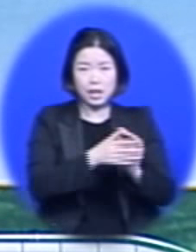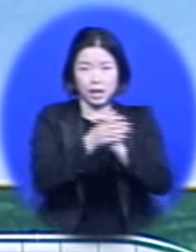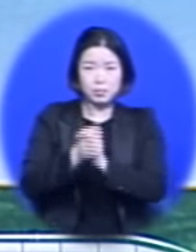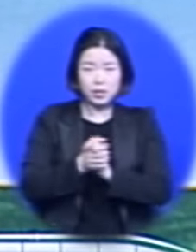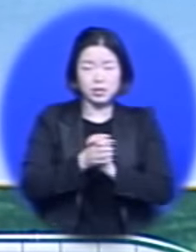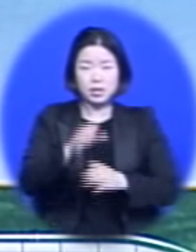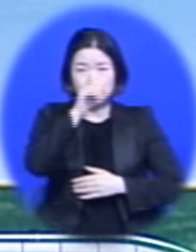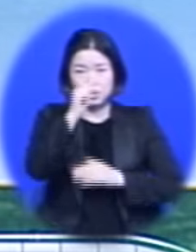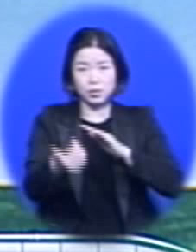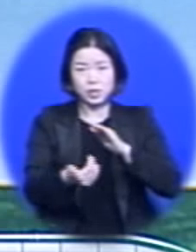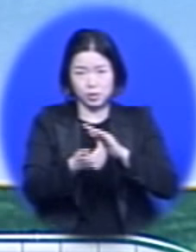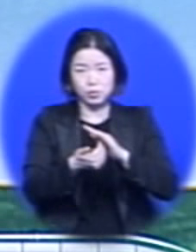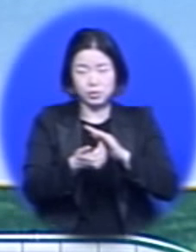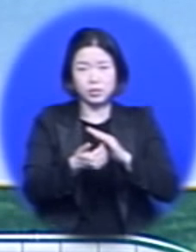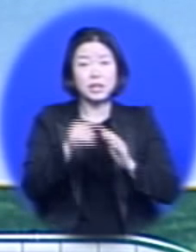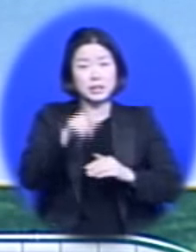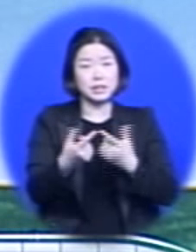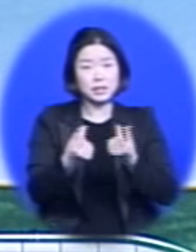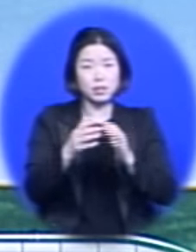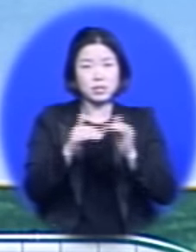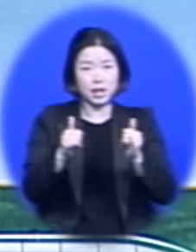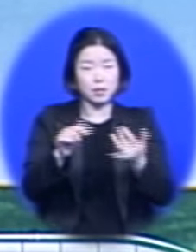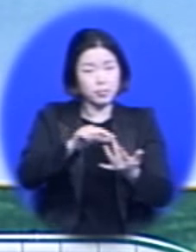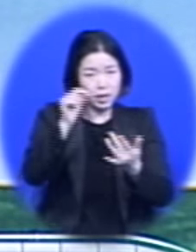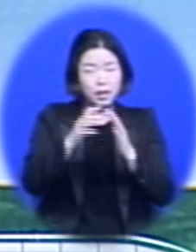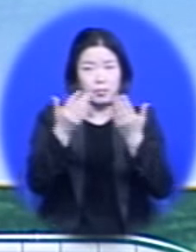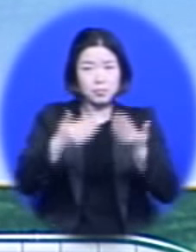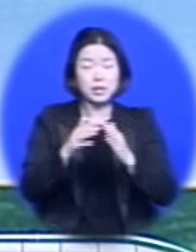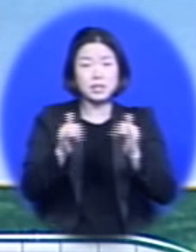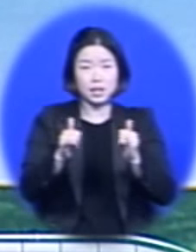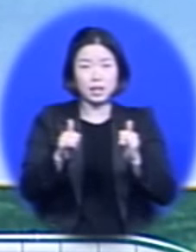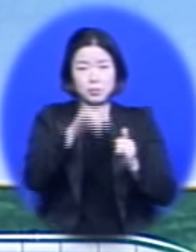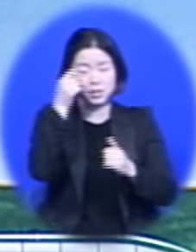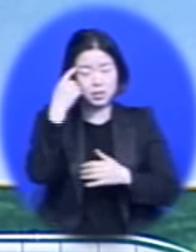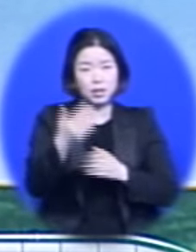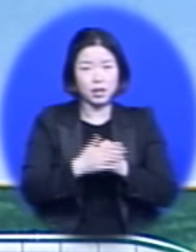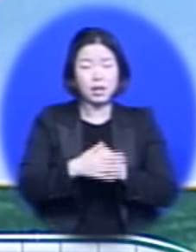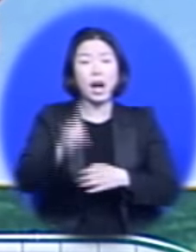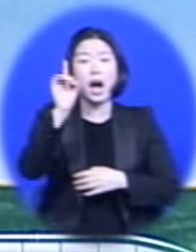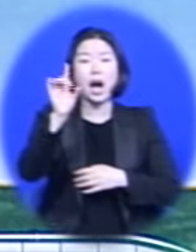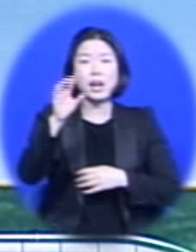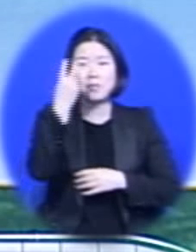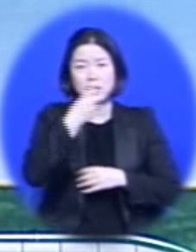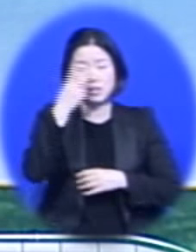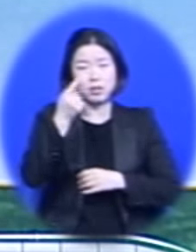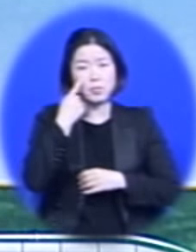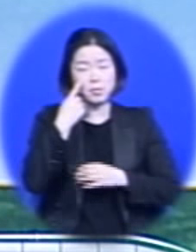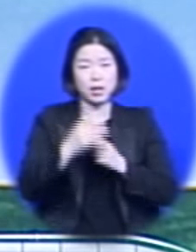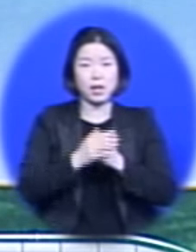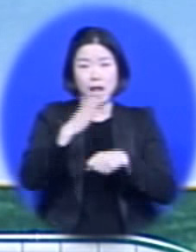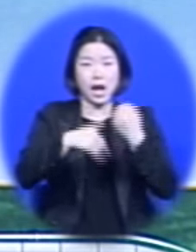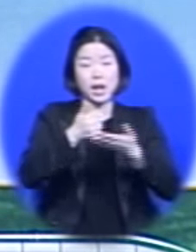선을 이루는 그런 사람이 택함을 받은 사람일까? 하나만 점검해 보라는 하나님이